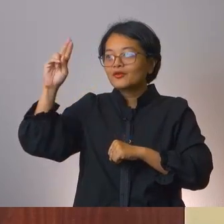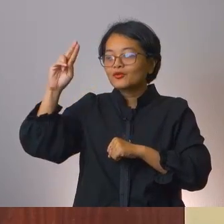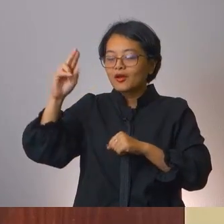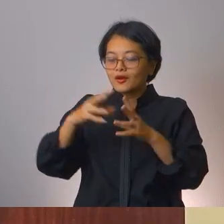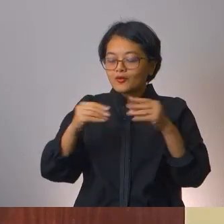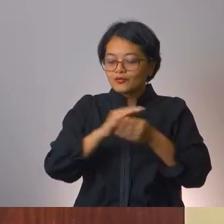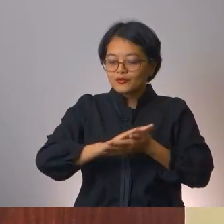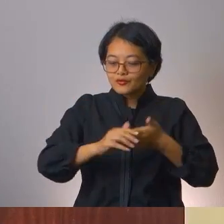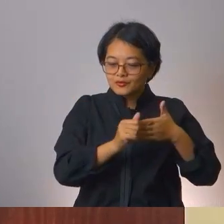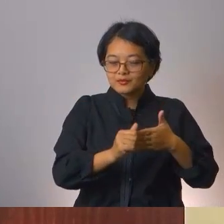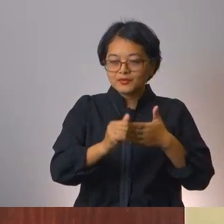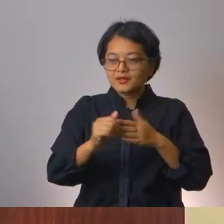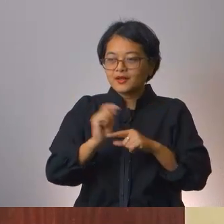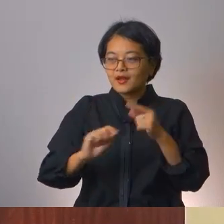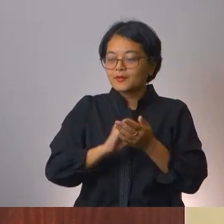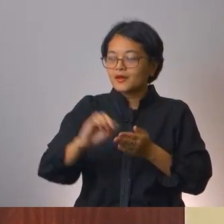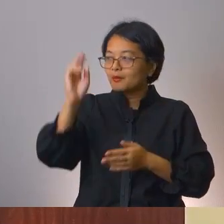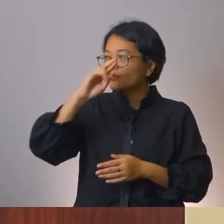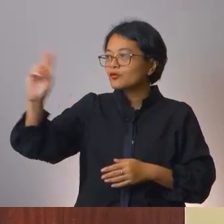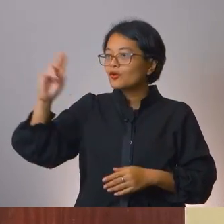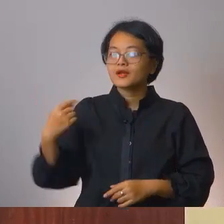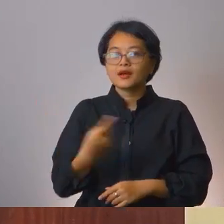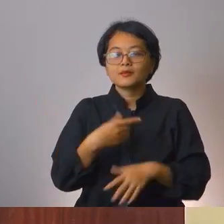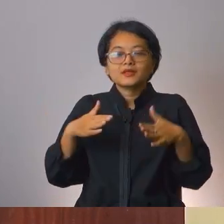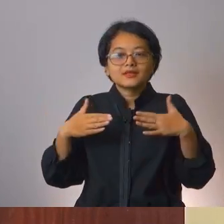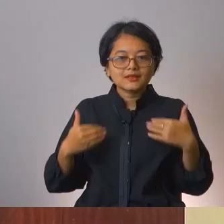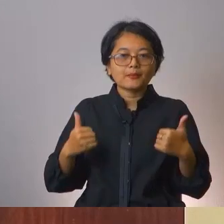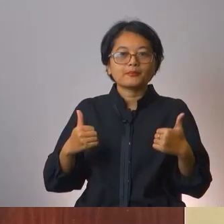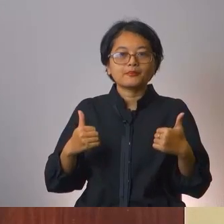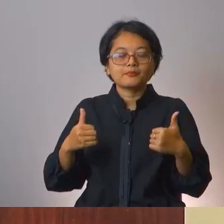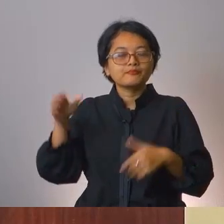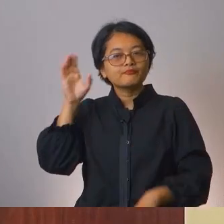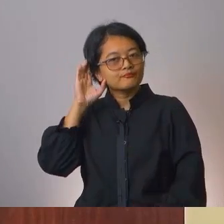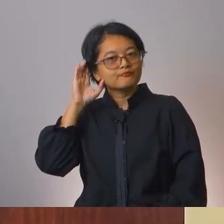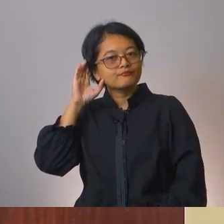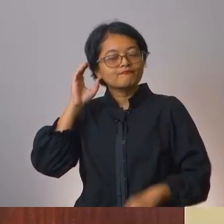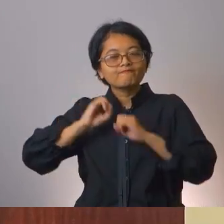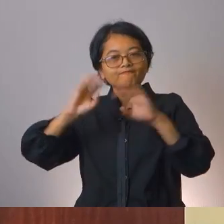Yesus, kami siap mendengarkan dan memberitakan. Amin.